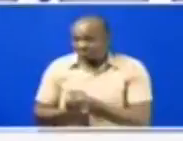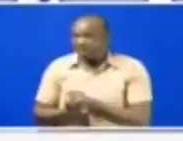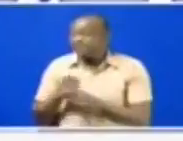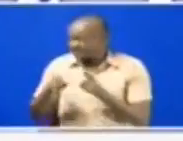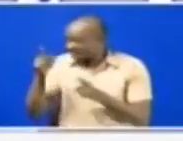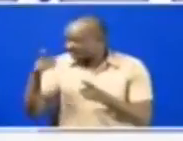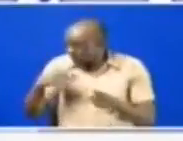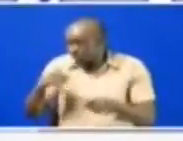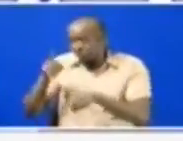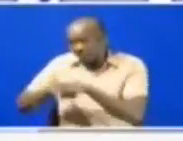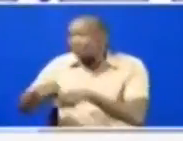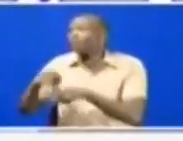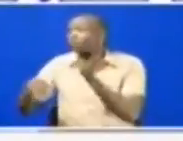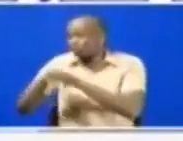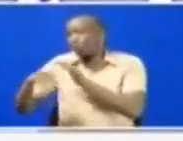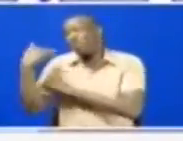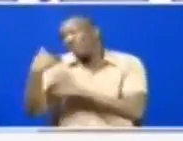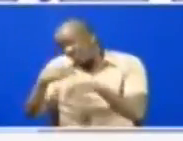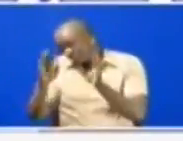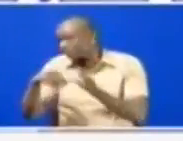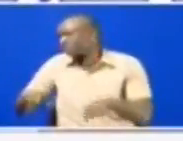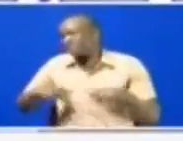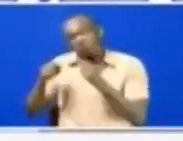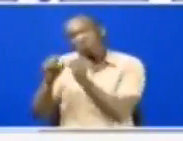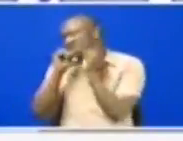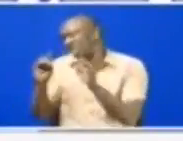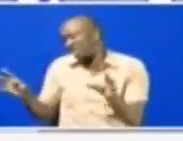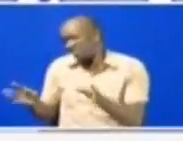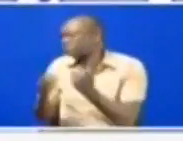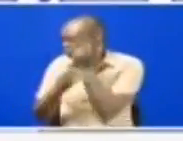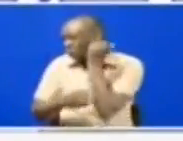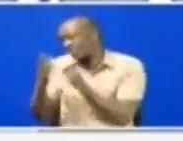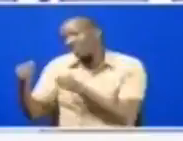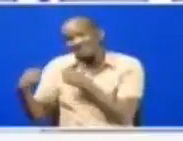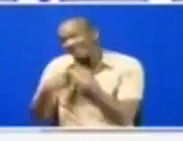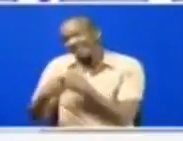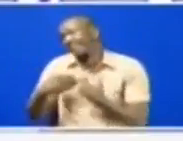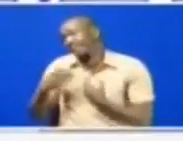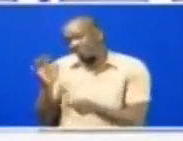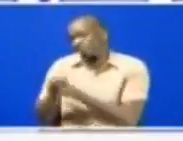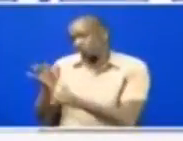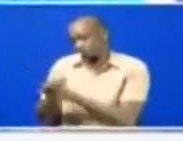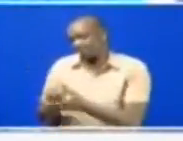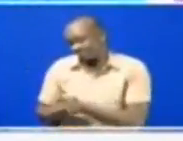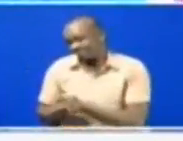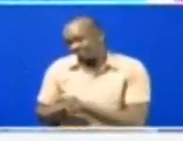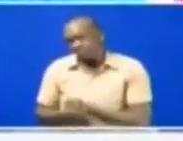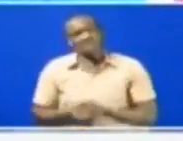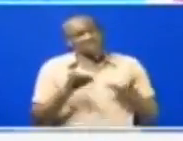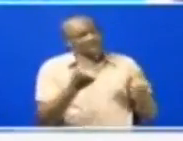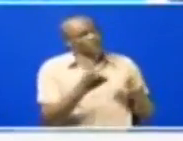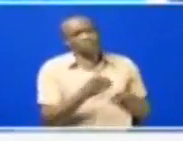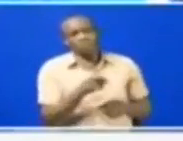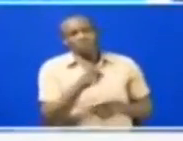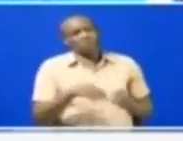wale wachezaji wa baada kutoka kwa mpira si ati wawaishi vizuri. Wawaishi vizuri na kuwa na changamoto kwa maisha sana. Je, kutoishi vizuri